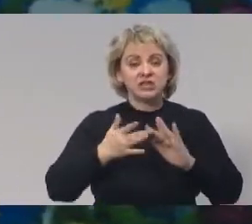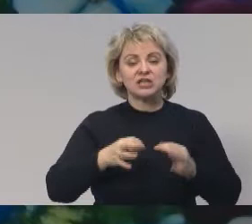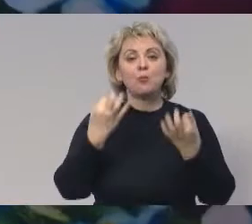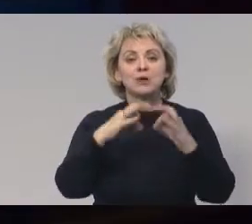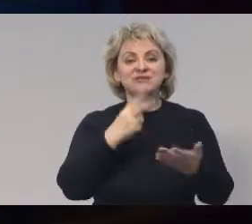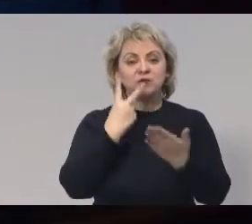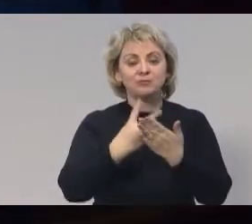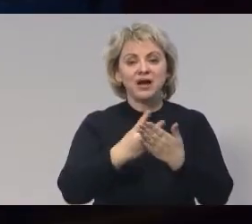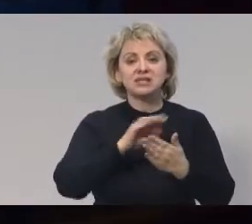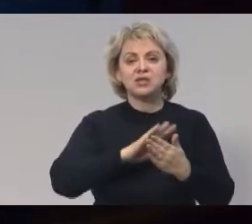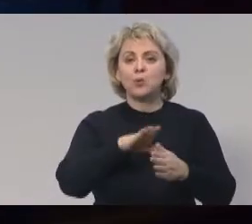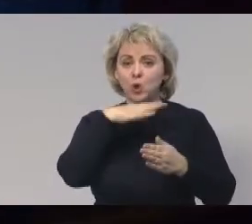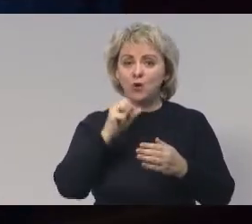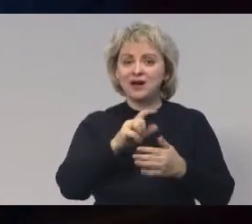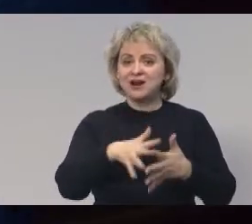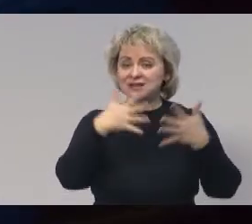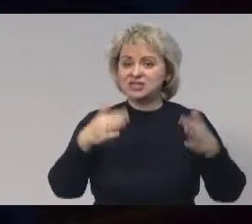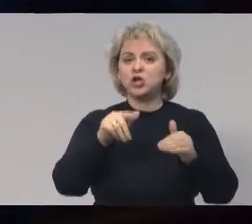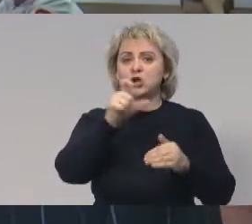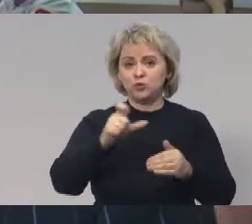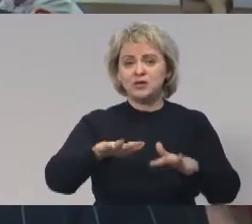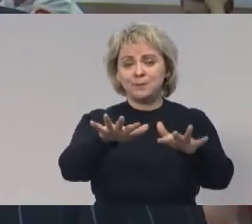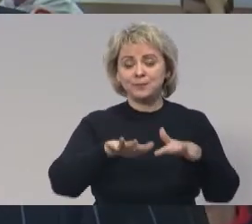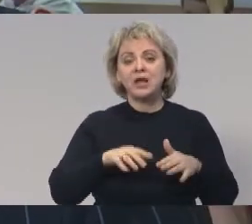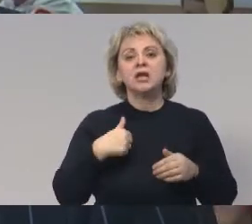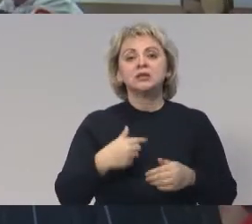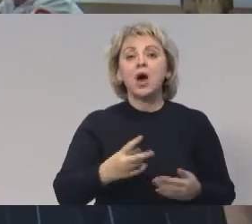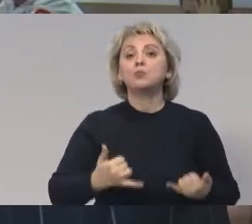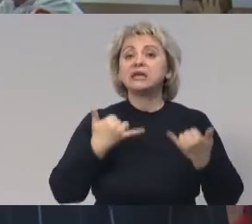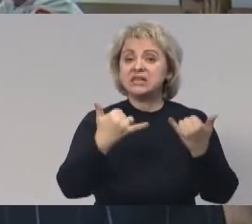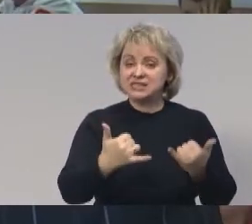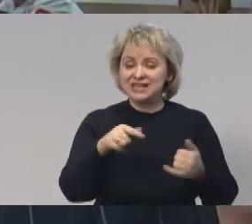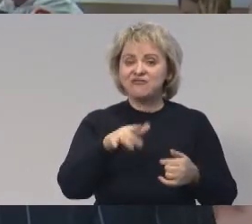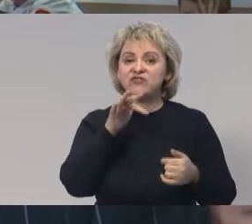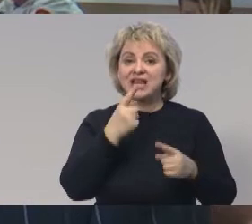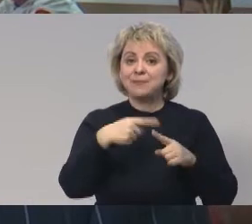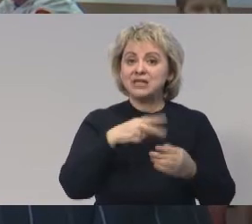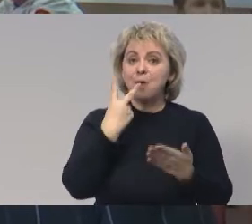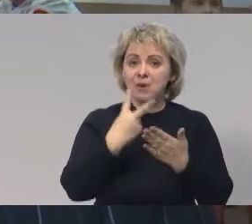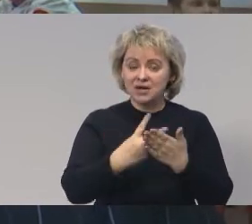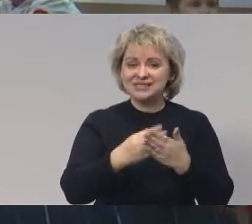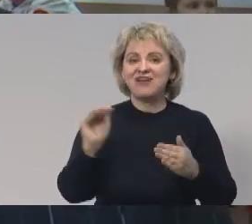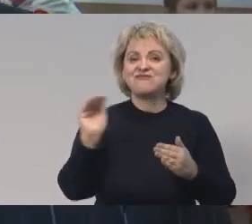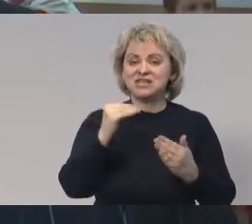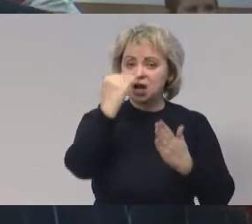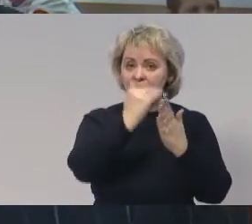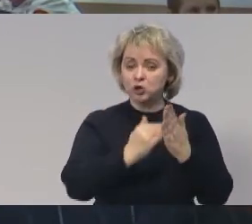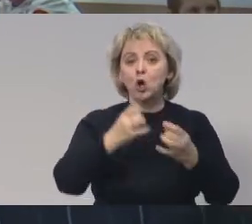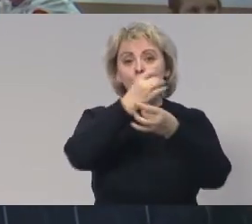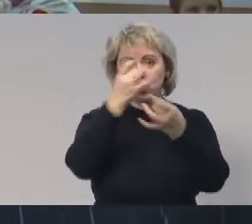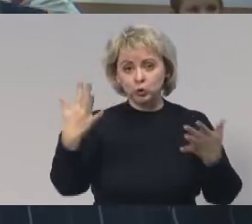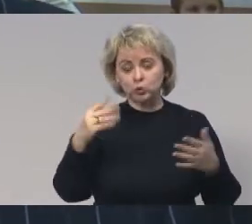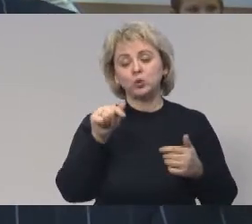позволит показать их неограниченному количеству зрителей. Нам любезно предоставило время для трансляции федеральный канал